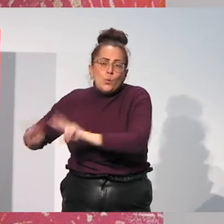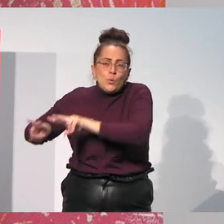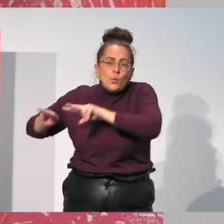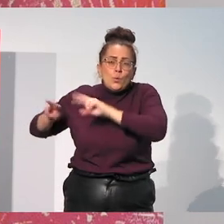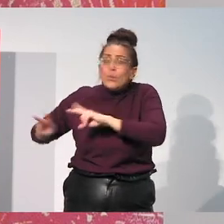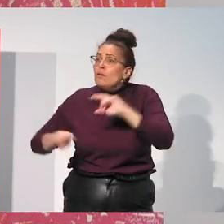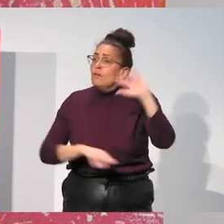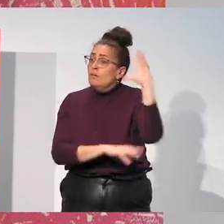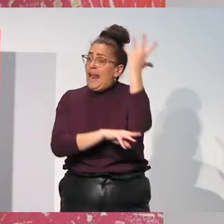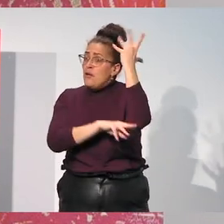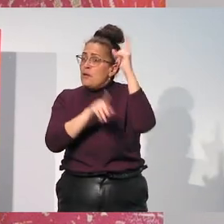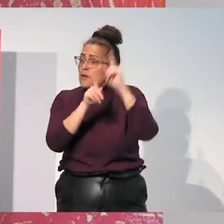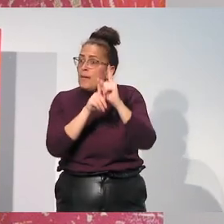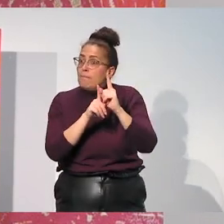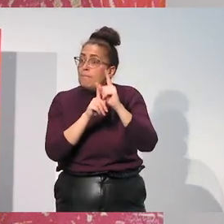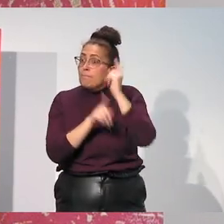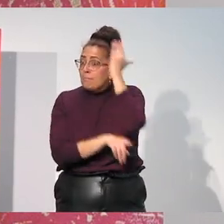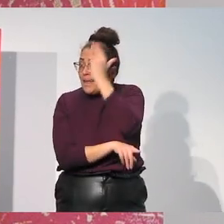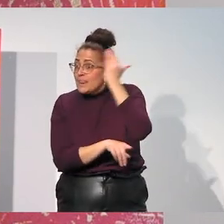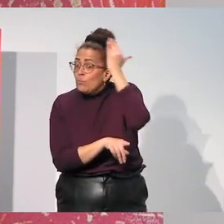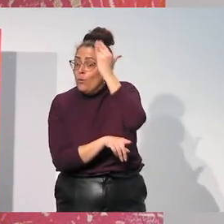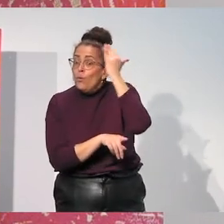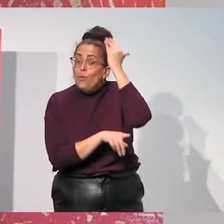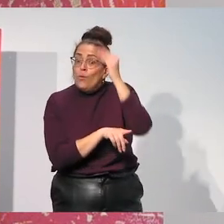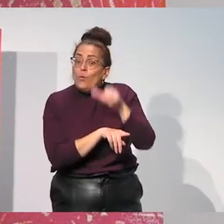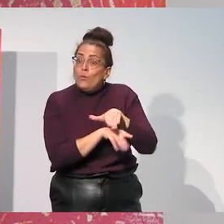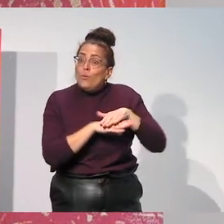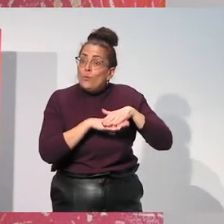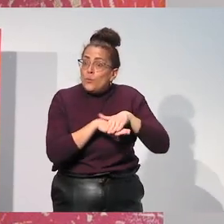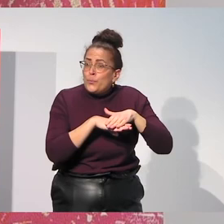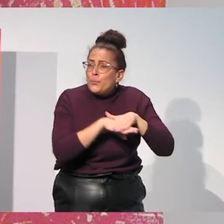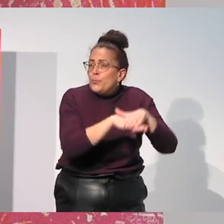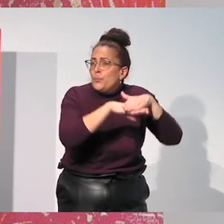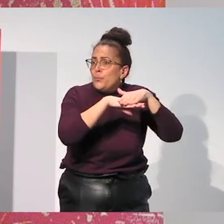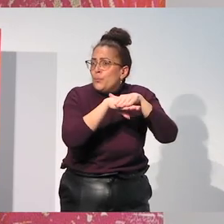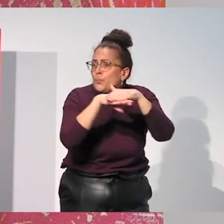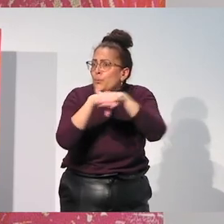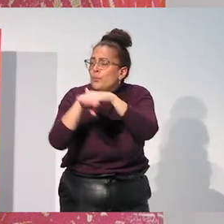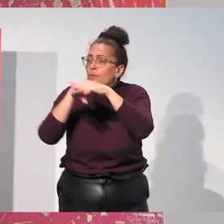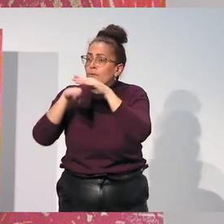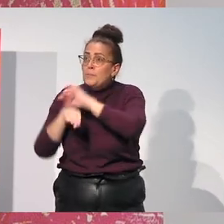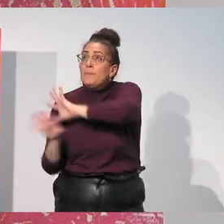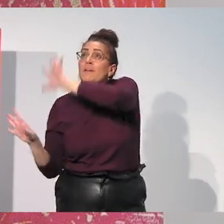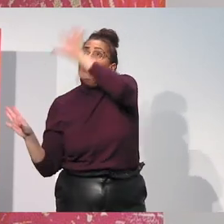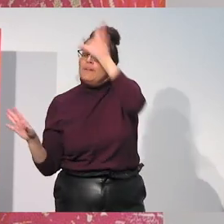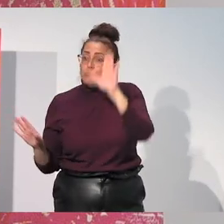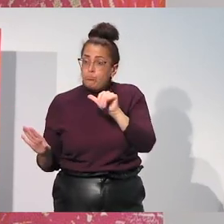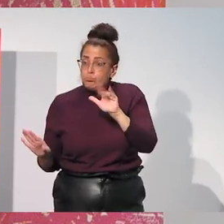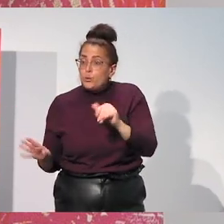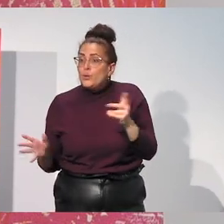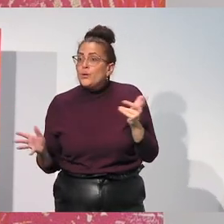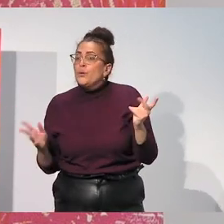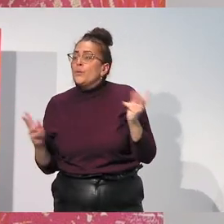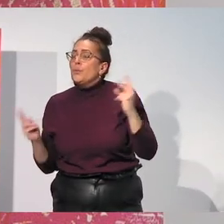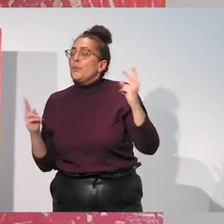à chanter maintenant. La brise est fraîche et le ciel bleu. J'aime cette vie